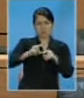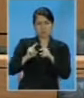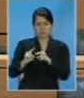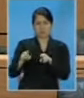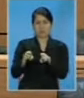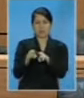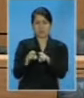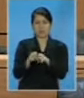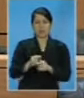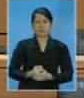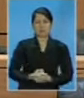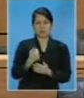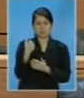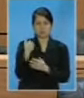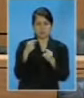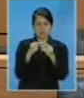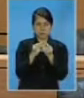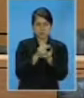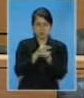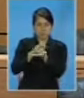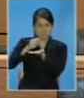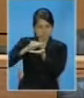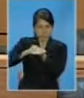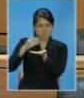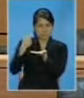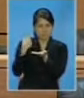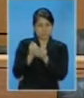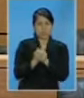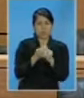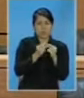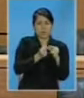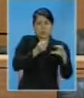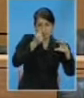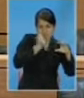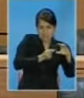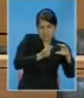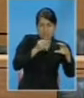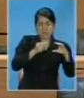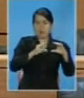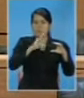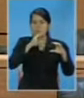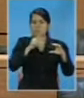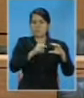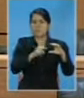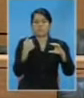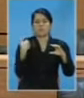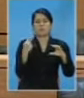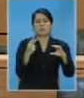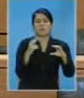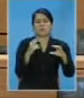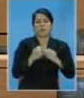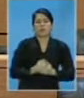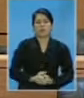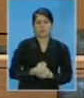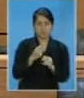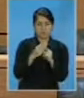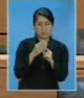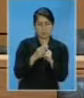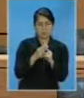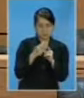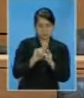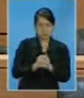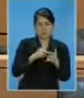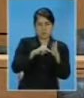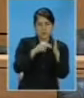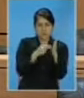มีกล้องอำพรางศัพท์จริงๆเขาเรียกว่ากล้องอำพรางครับท่านประธานมันจะมีกล้